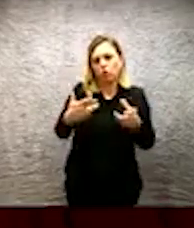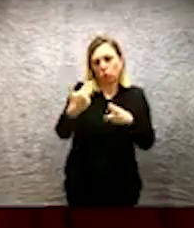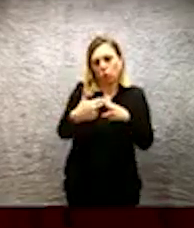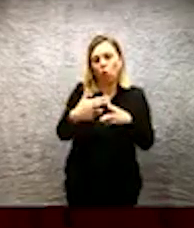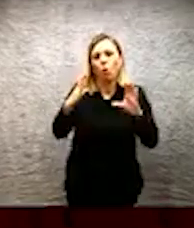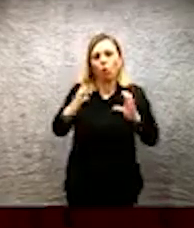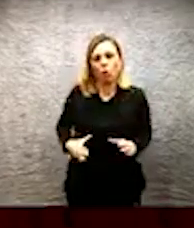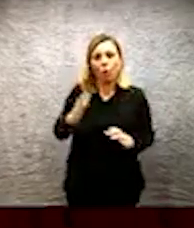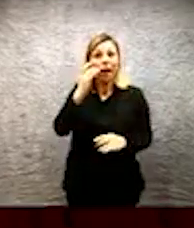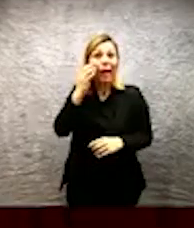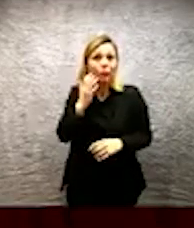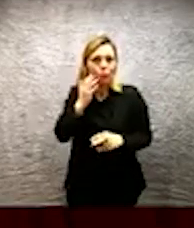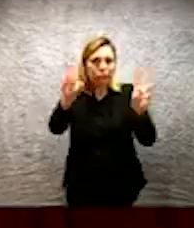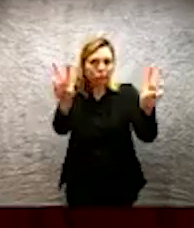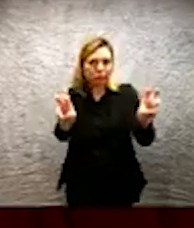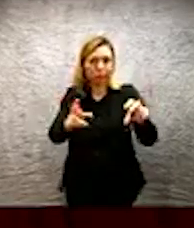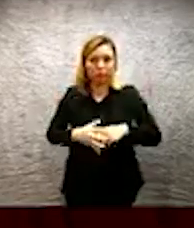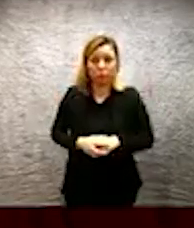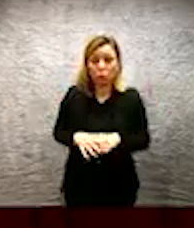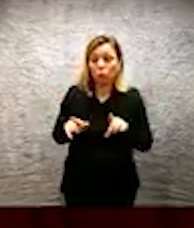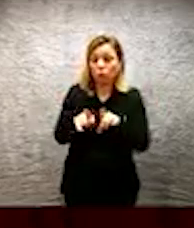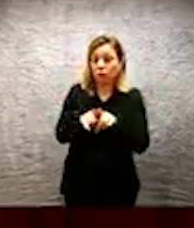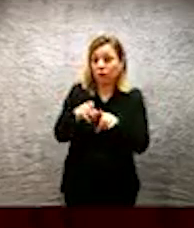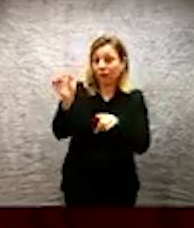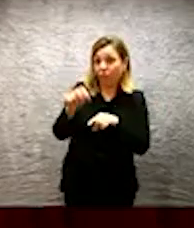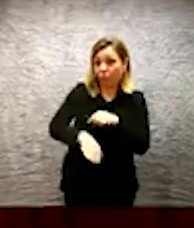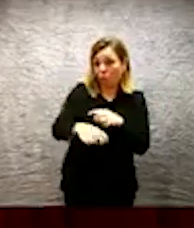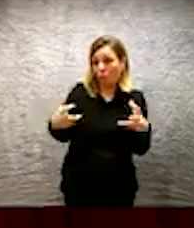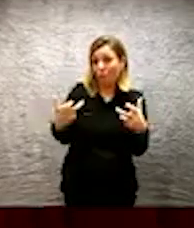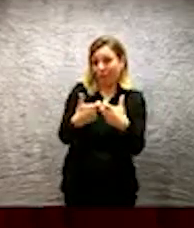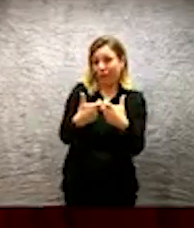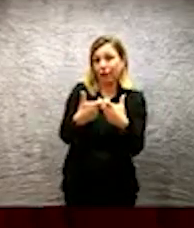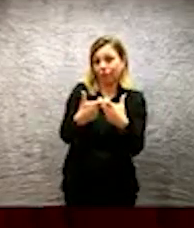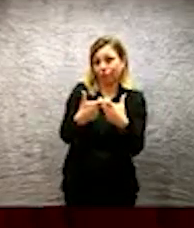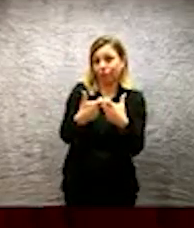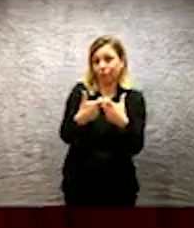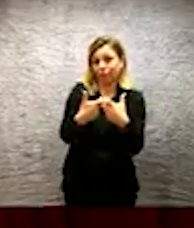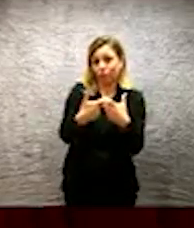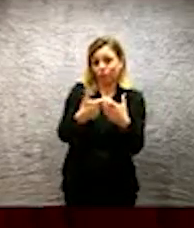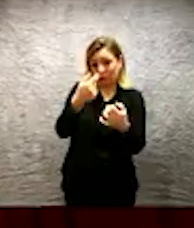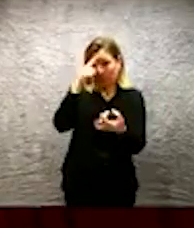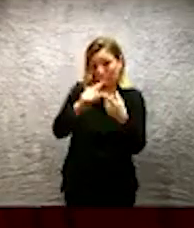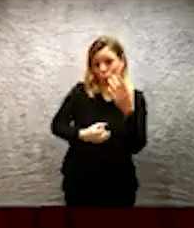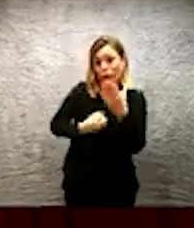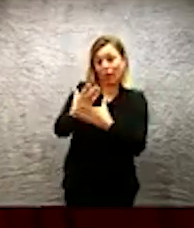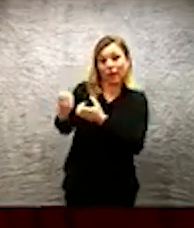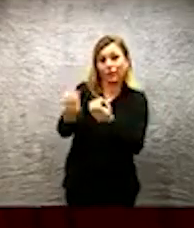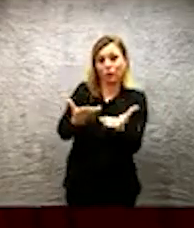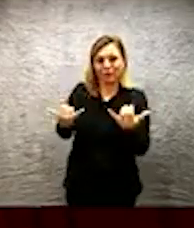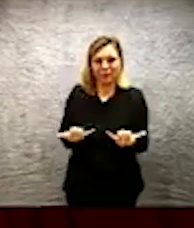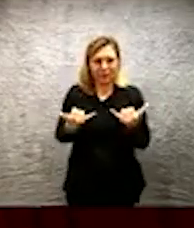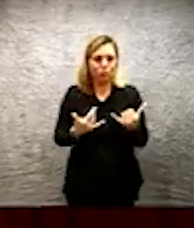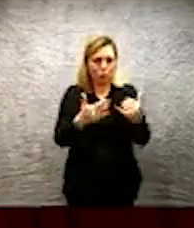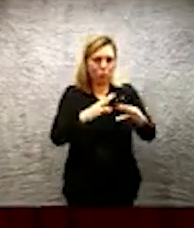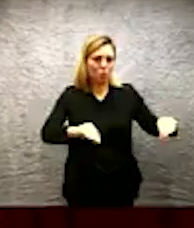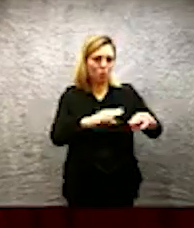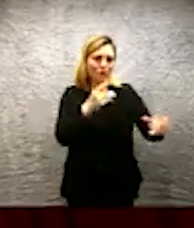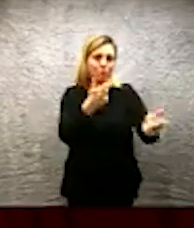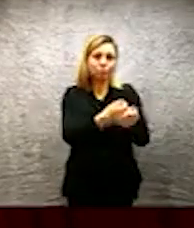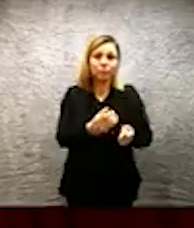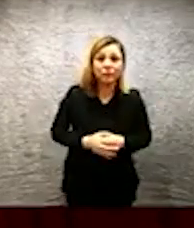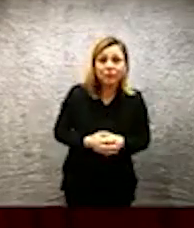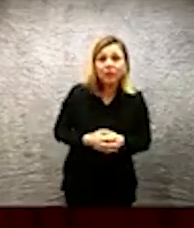implique consécutivement la fixation d'un tarif pour cette nouvelle prestation vambrecitaine. Il est important de souligner qu'une étude de